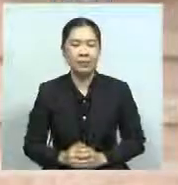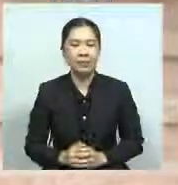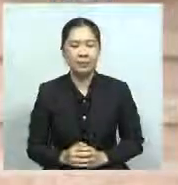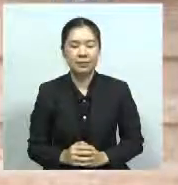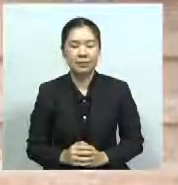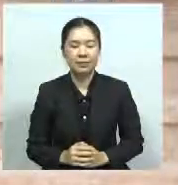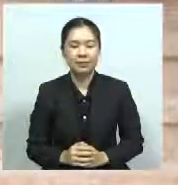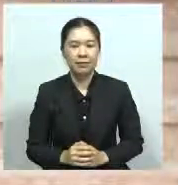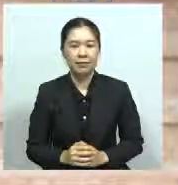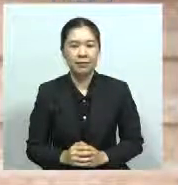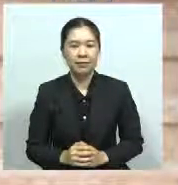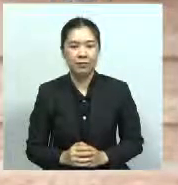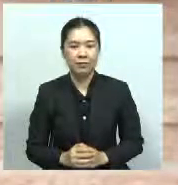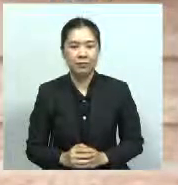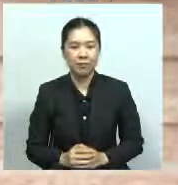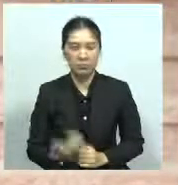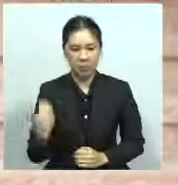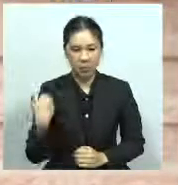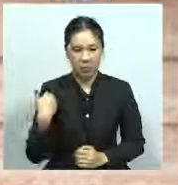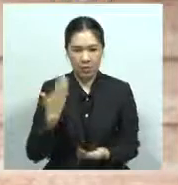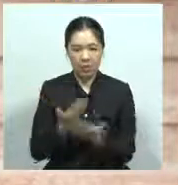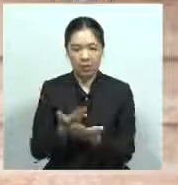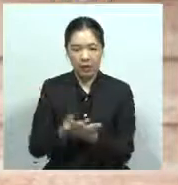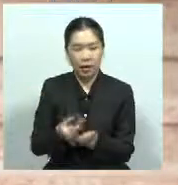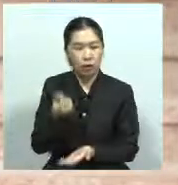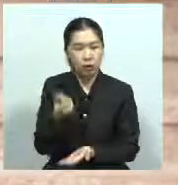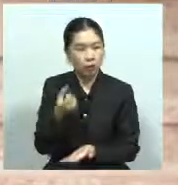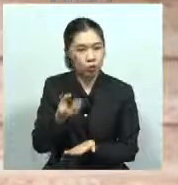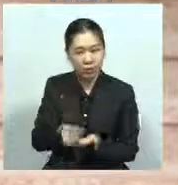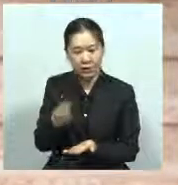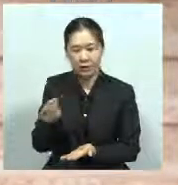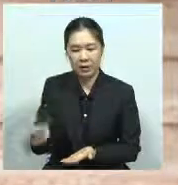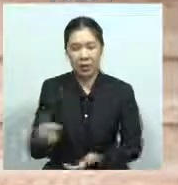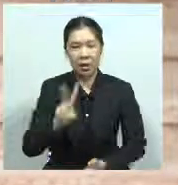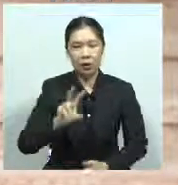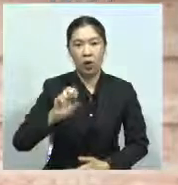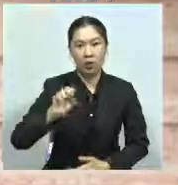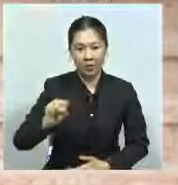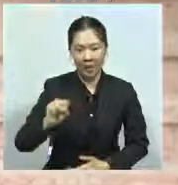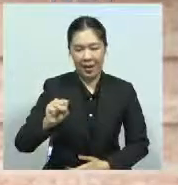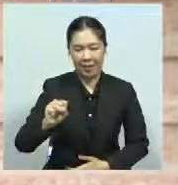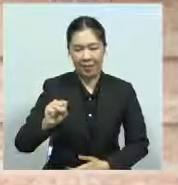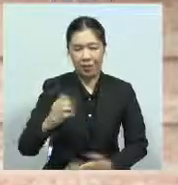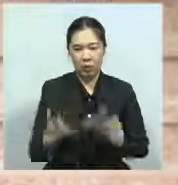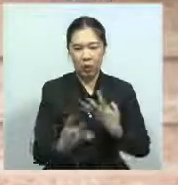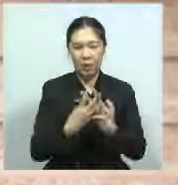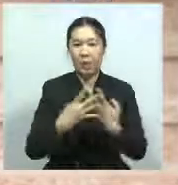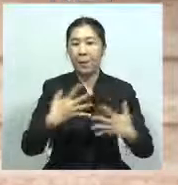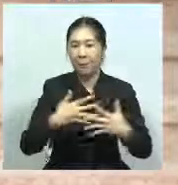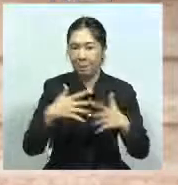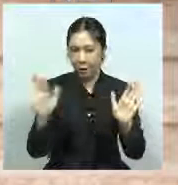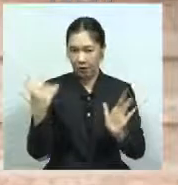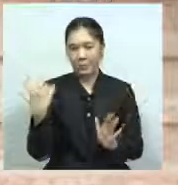โดยทางทนายความของนายเปรมชัยได้นำหลักทรัพย์เงินสดจำนวน 200,000 บาทในการยื่นขอประกันตัวโดยศาลได้อนุญาตให้ประกันตัวโ